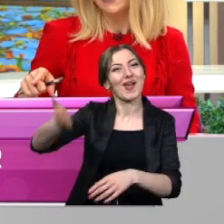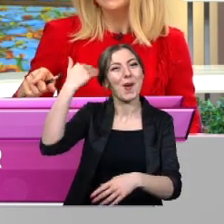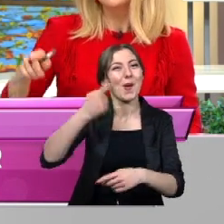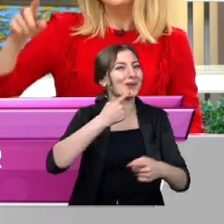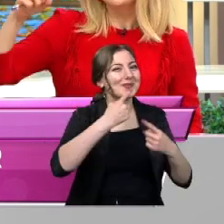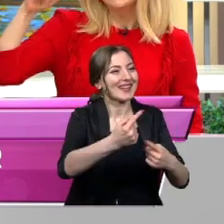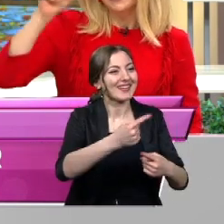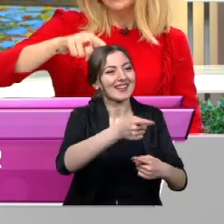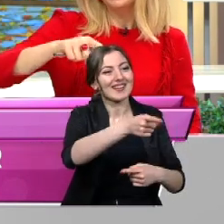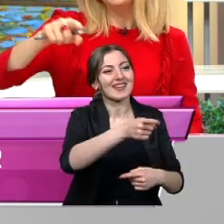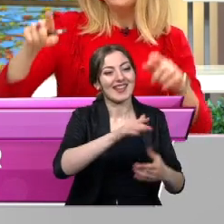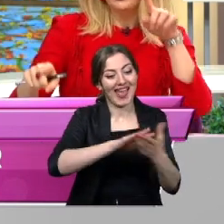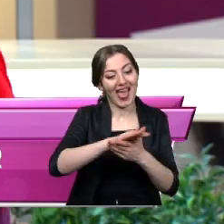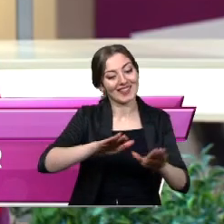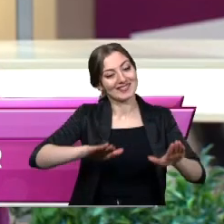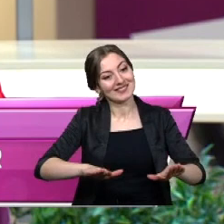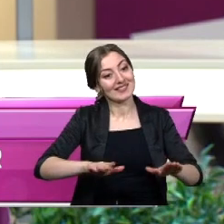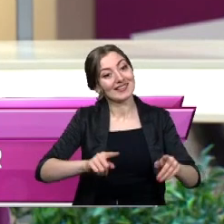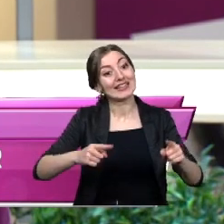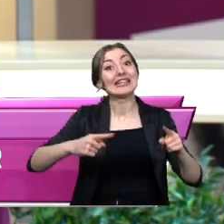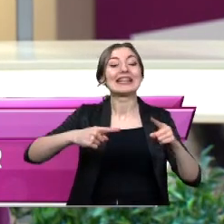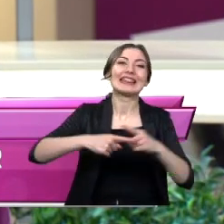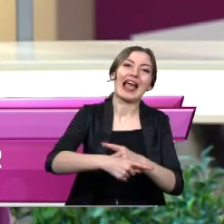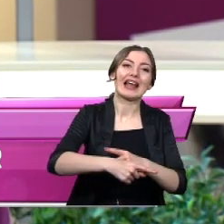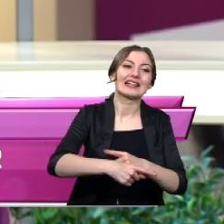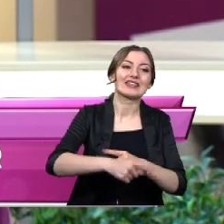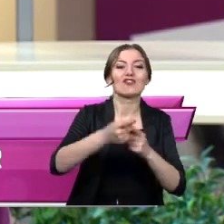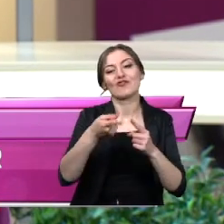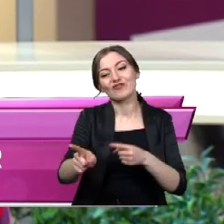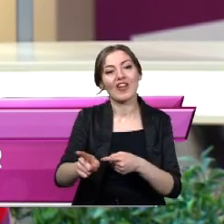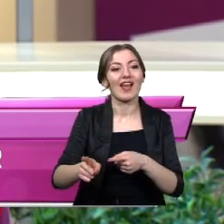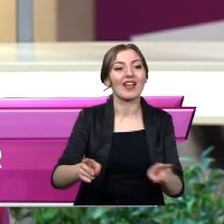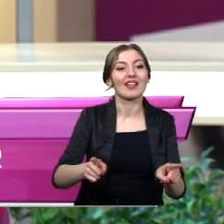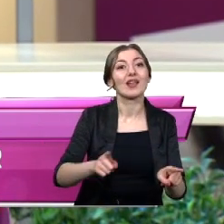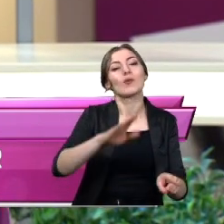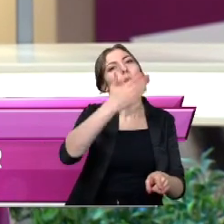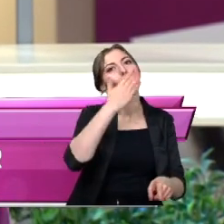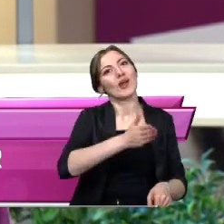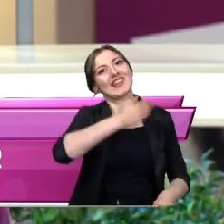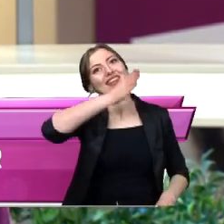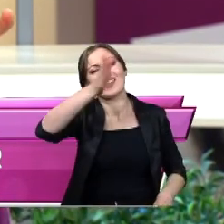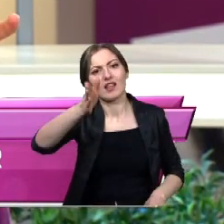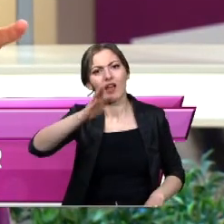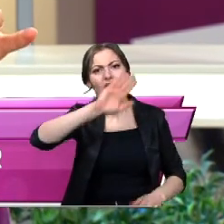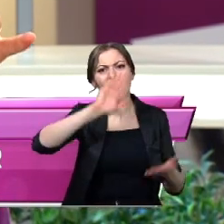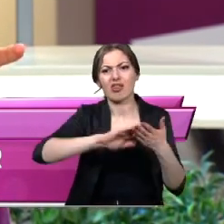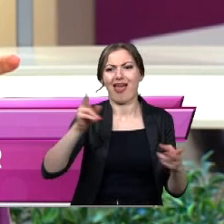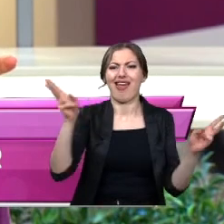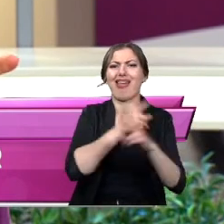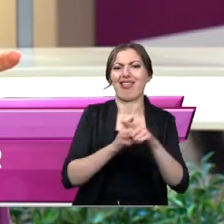bahsettik ya da ayakkabıyı böyle ters giydiği Elif farklı farklı giydiği erkek gitti okula sonra